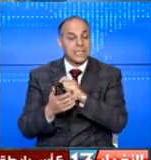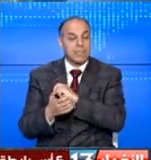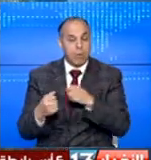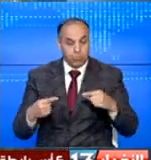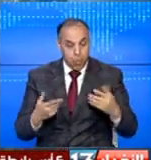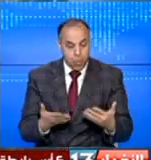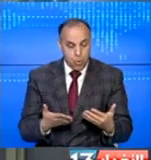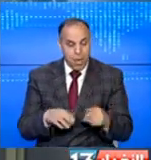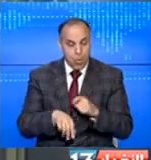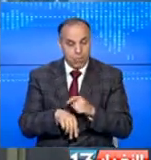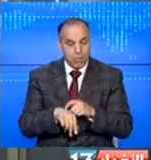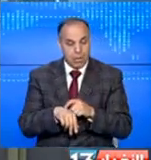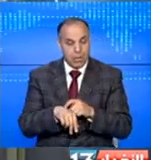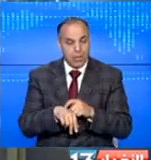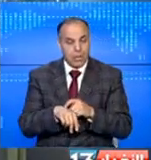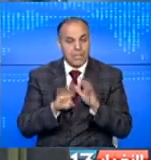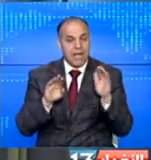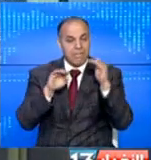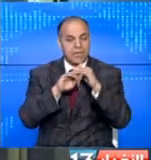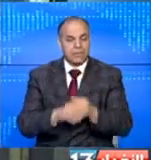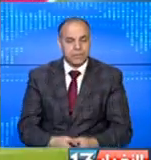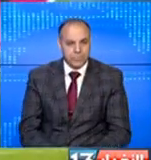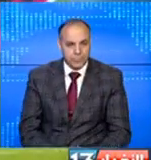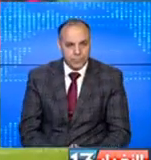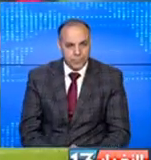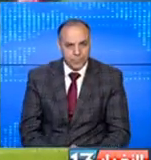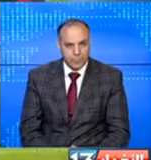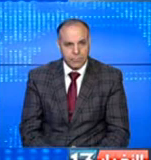الإسبانية انطلاقا من الساعة 9 مساء.